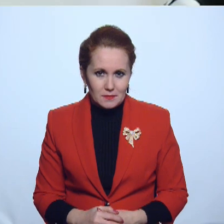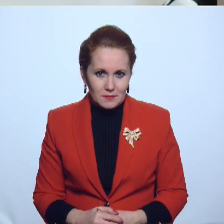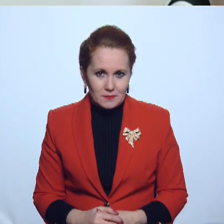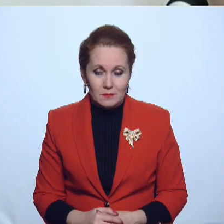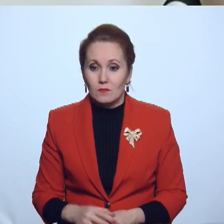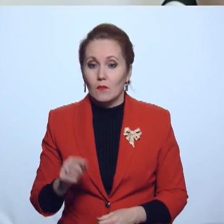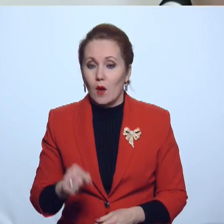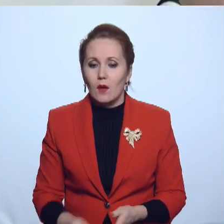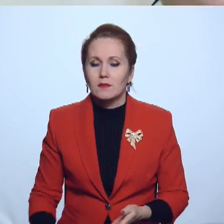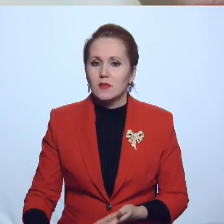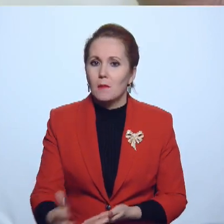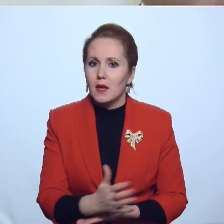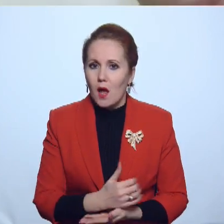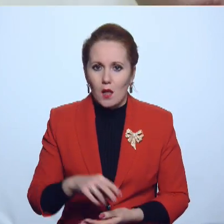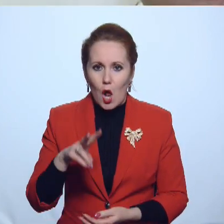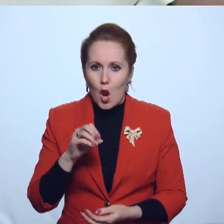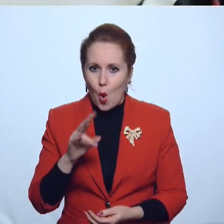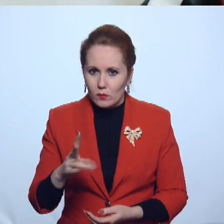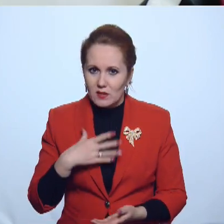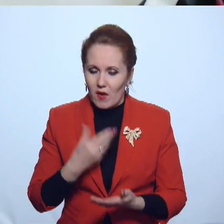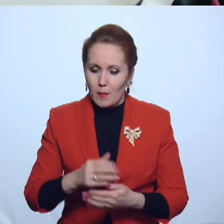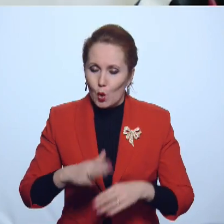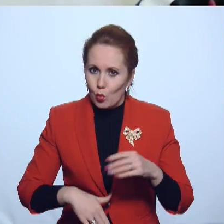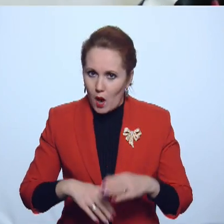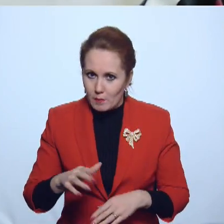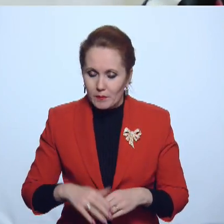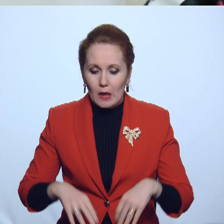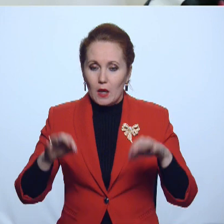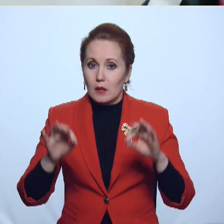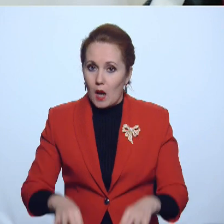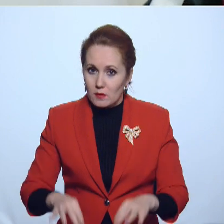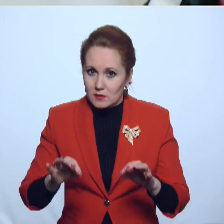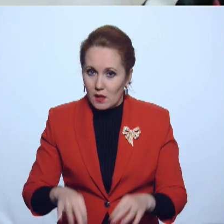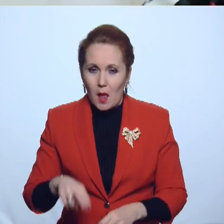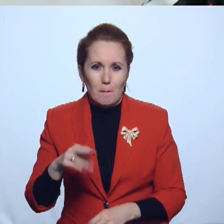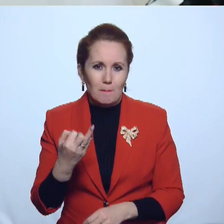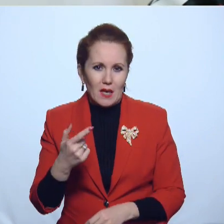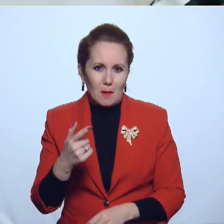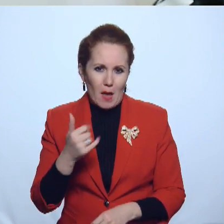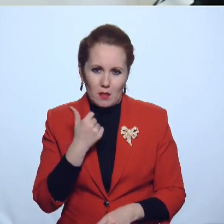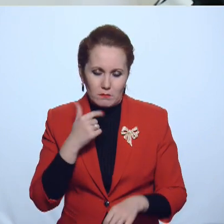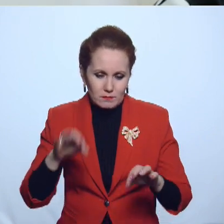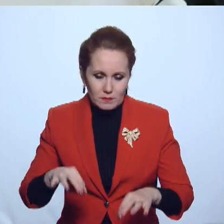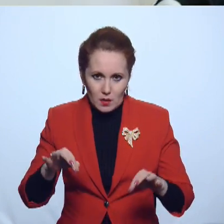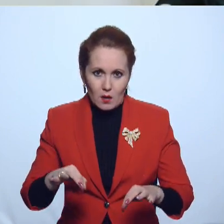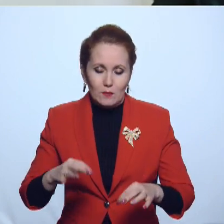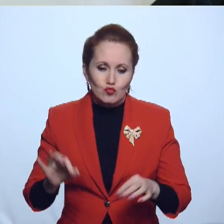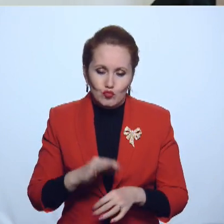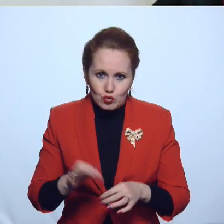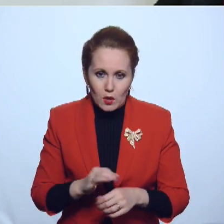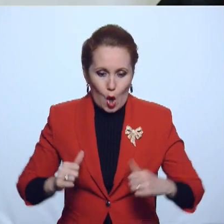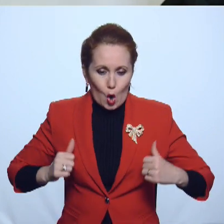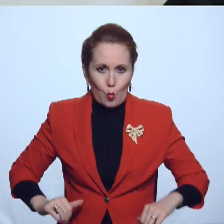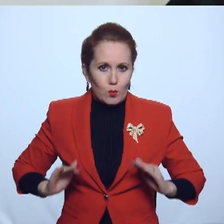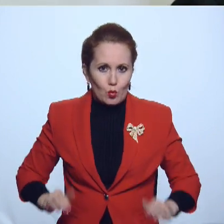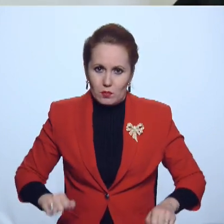Она собирала лен своими руками, красила специальными пигментами и шила. Но эту юбку ей не удалось не одеть ни одного раза, потому что